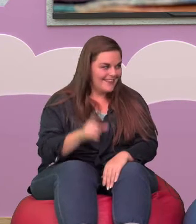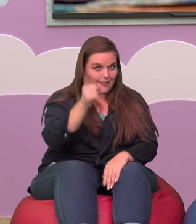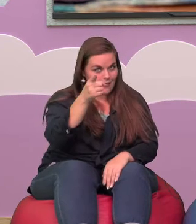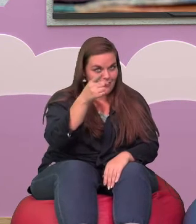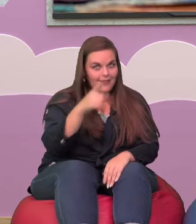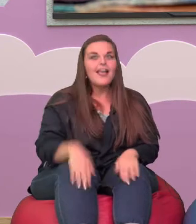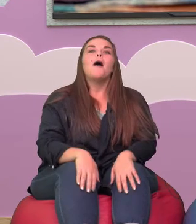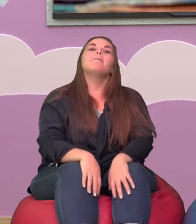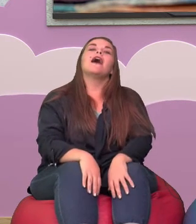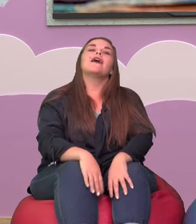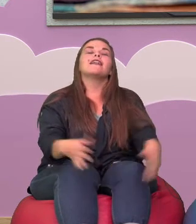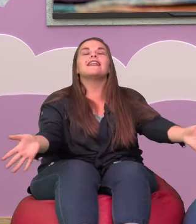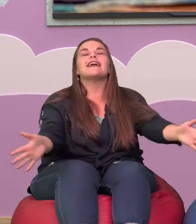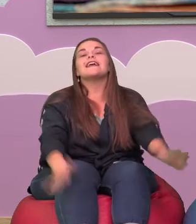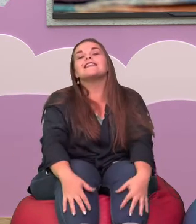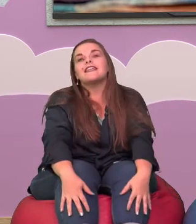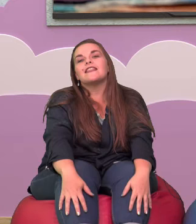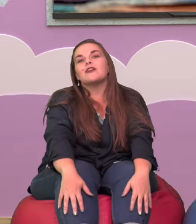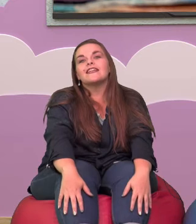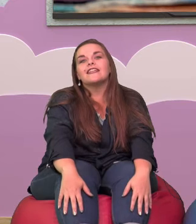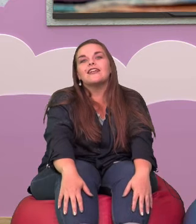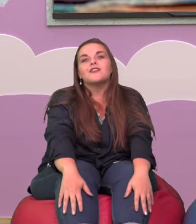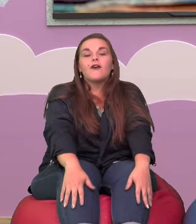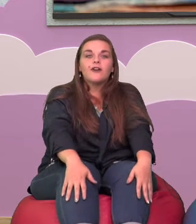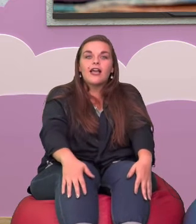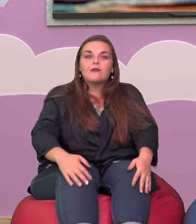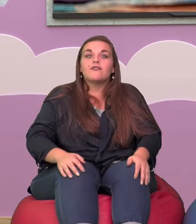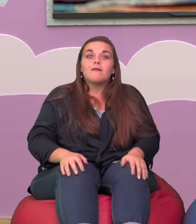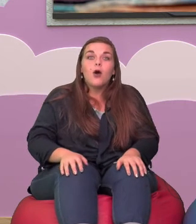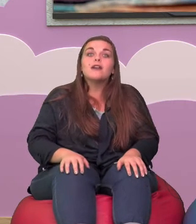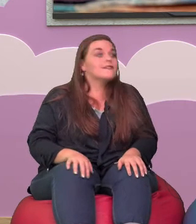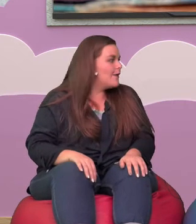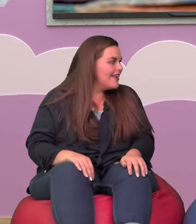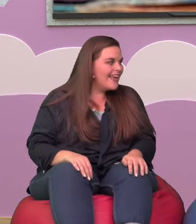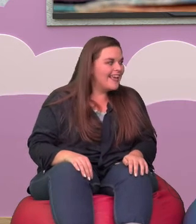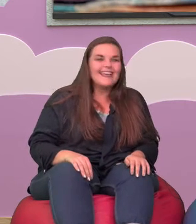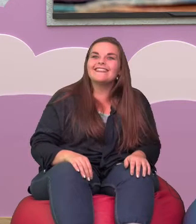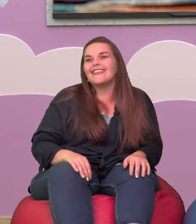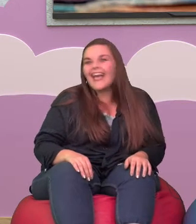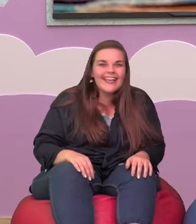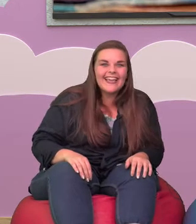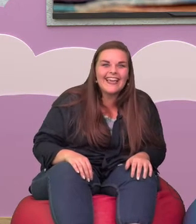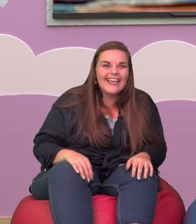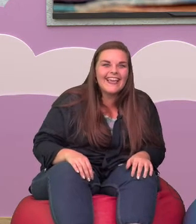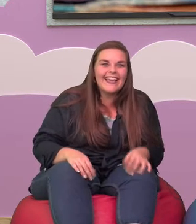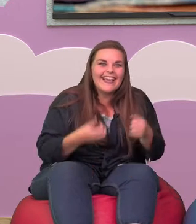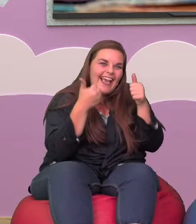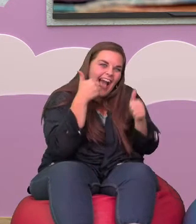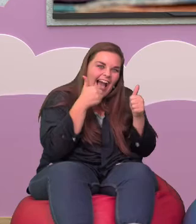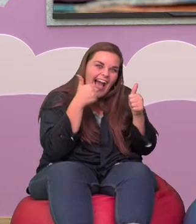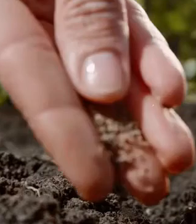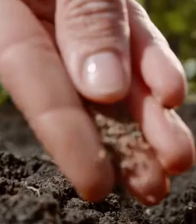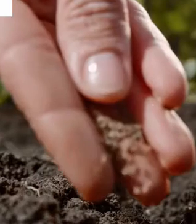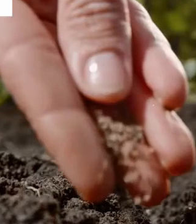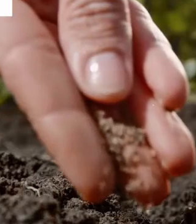nie. Maar natuurlik is dit nou sulke tyd, so nou gaan kyk ons wat maak Zoey en Zacky.